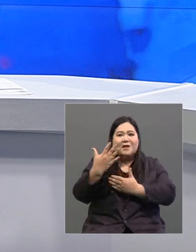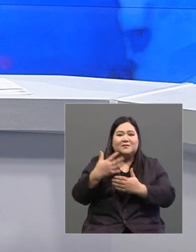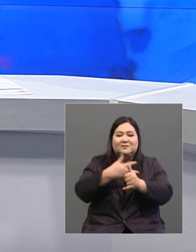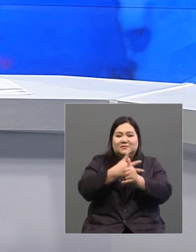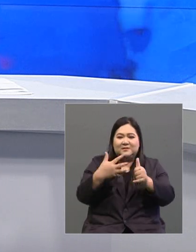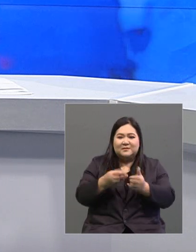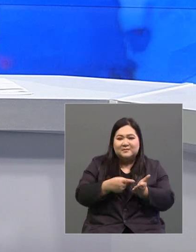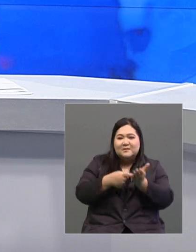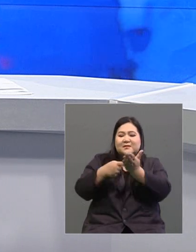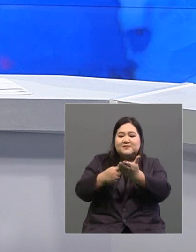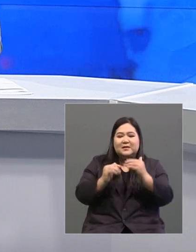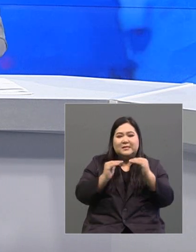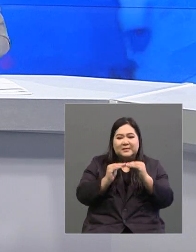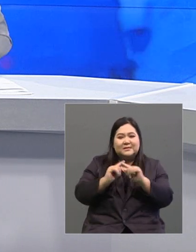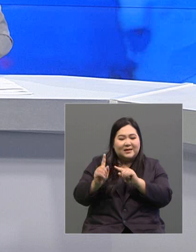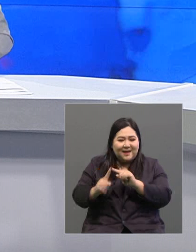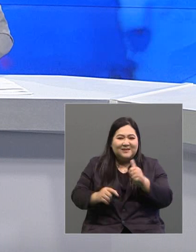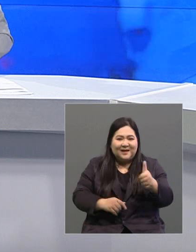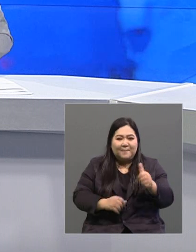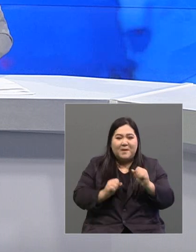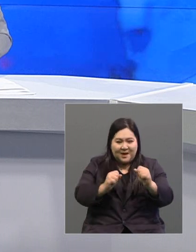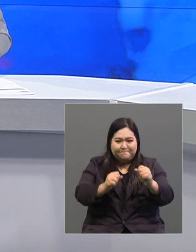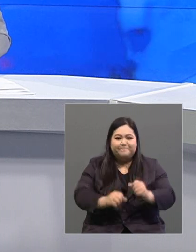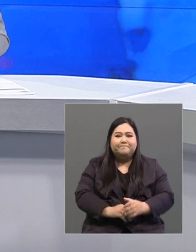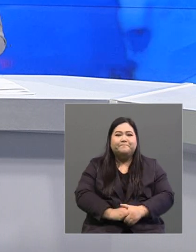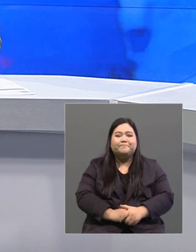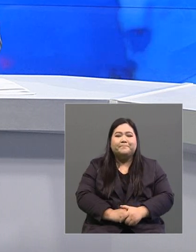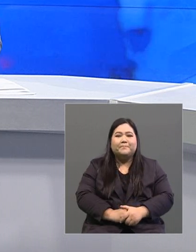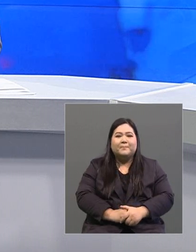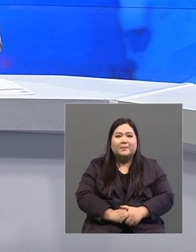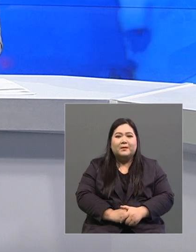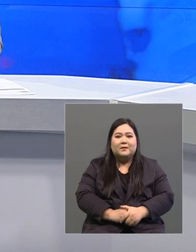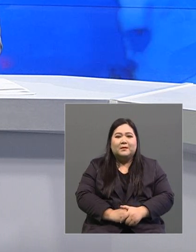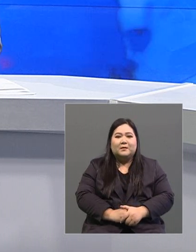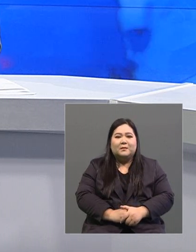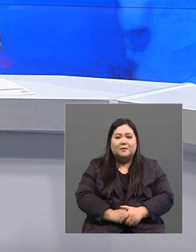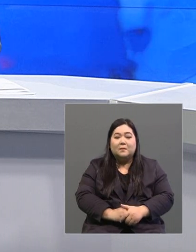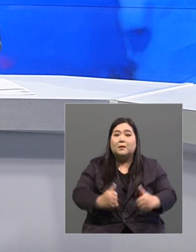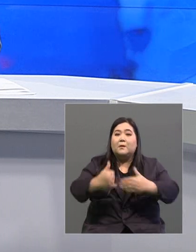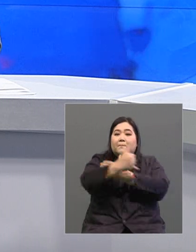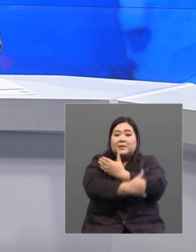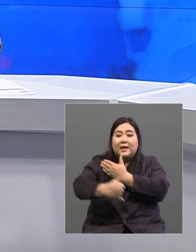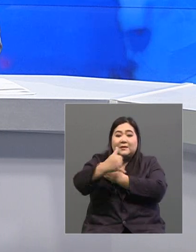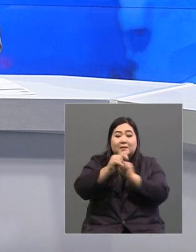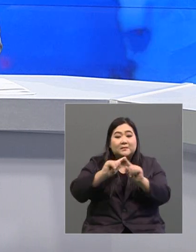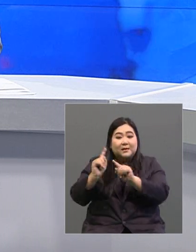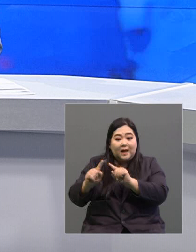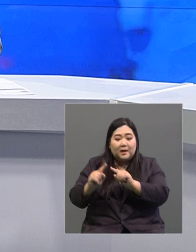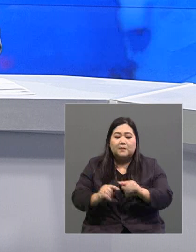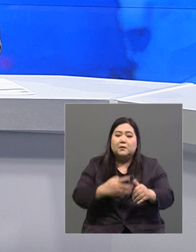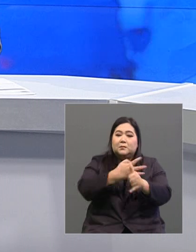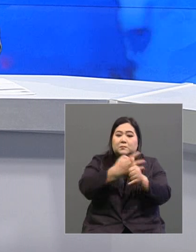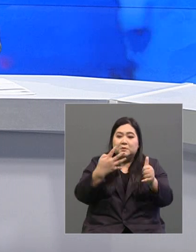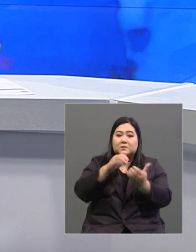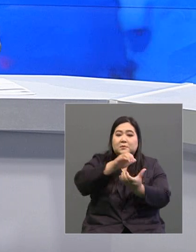ถือว่าเป็นนิมิตหมายที่ดีที่ได้เริ่มต้นในเรื่องนี้ใช่ค่ะคือถ้าไปดูข้อมูลในปัจจุบันคุณผู้ชมคะมีประเทศที่รับรองสิทธิ์เรื่องของการสมรสของคนหลาก